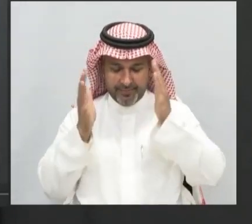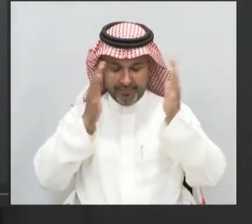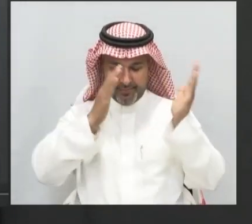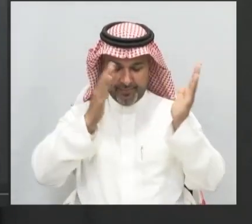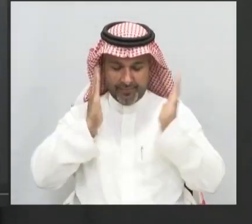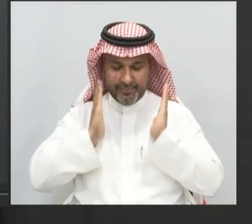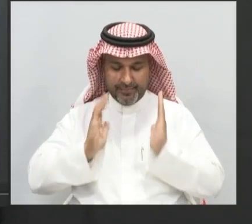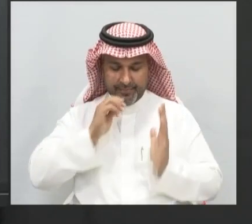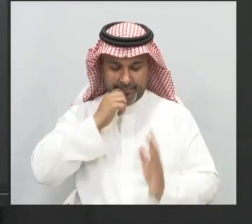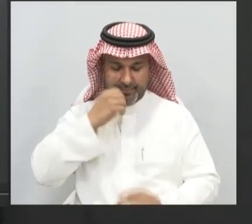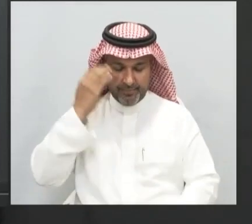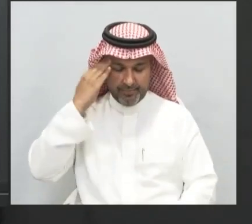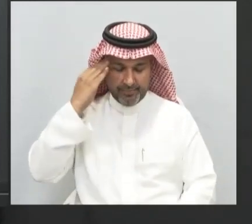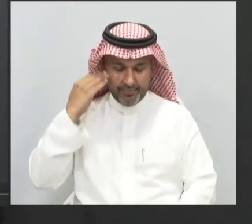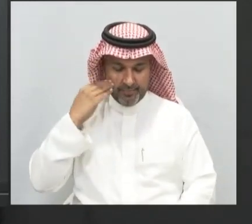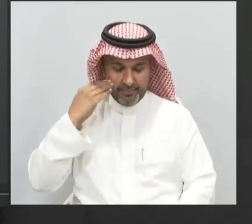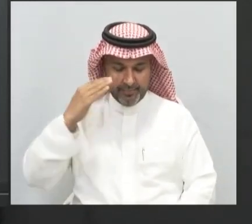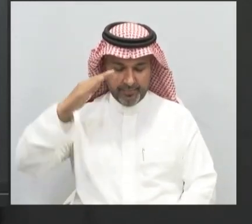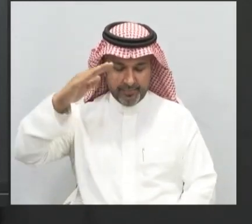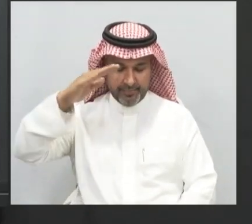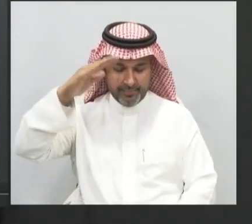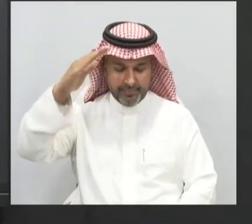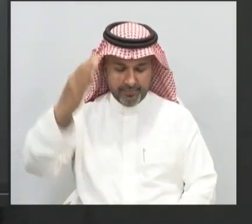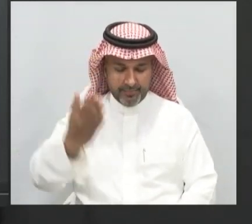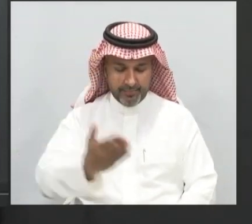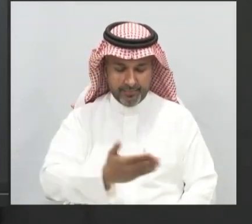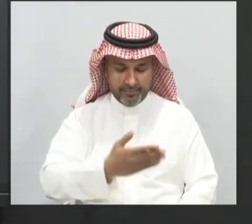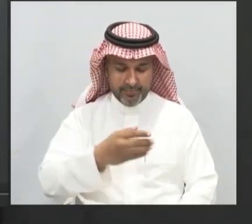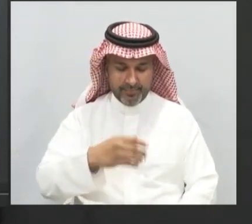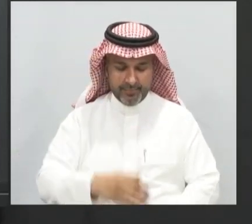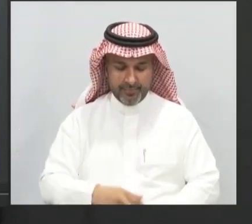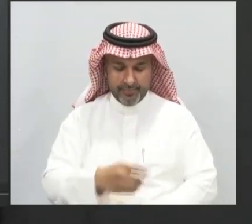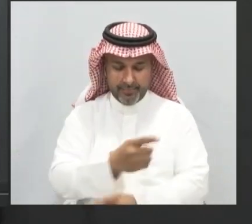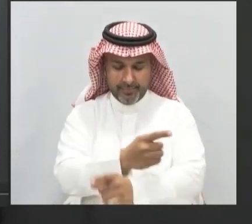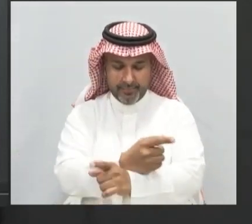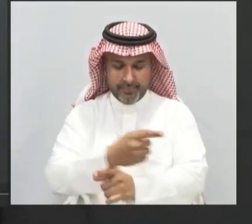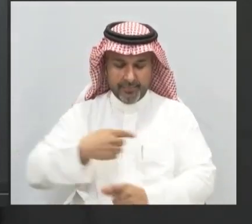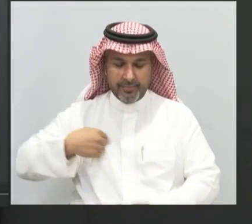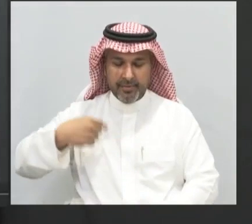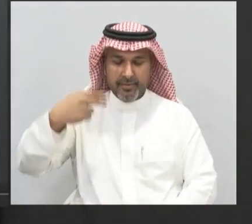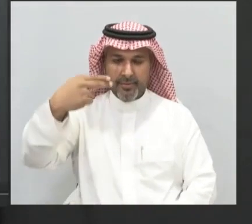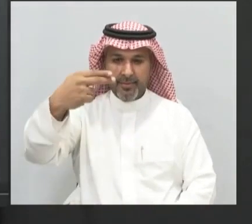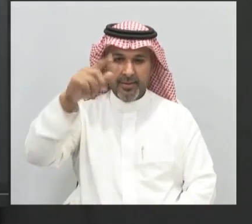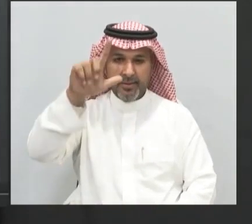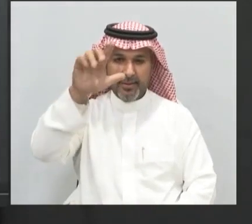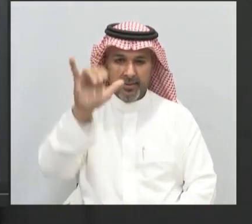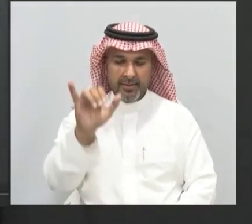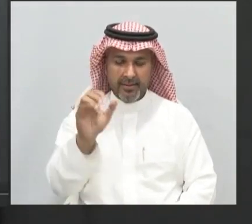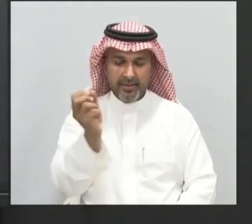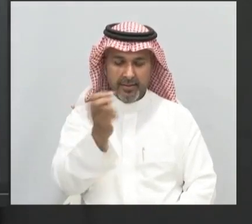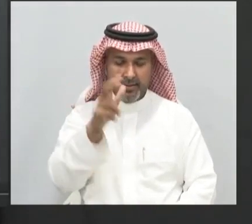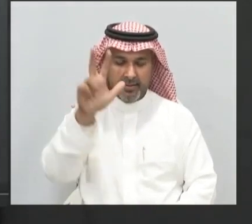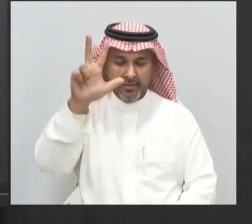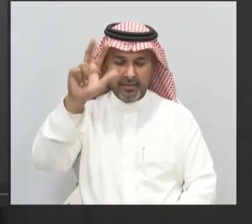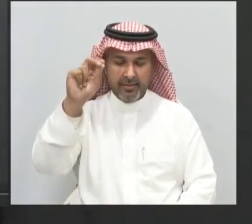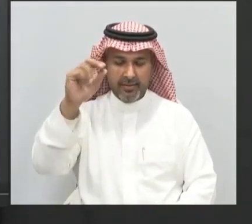واتم تسليم ابنائي الطلاب بناتي الطالبات اسعد الله اوقاتكم بالخير والمسرات معكم معلمكم الاستاذ علي